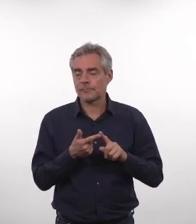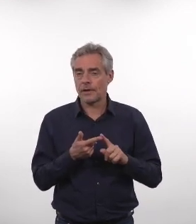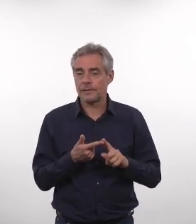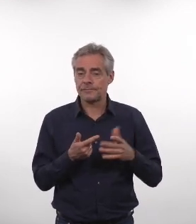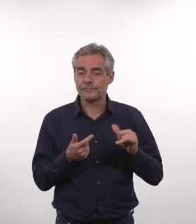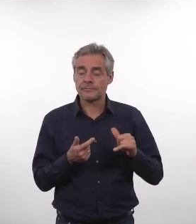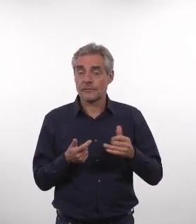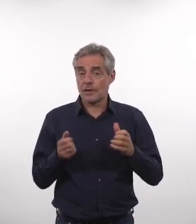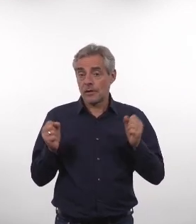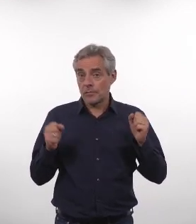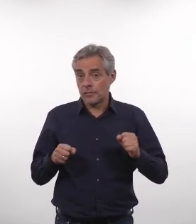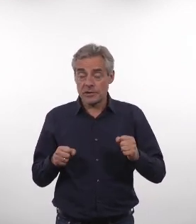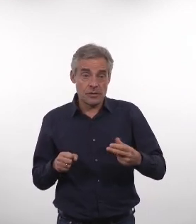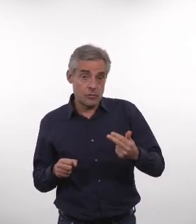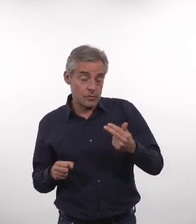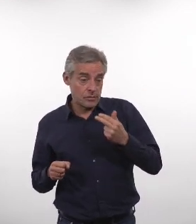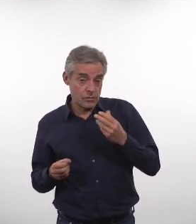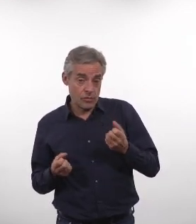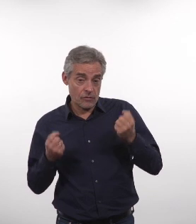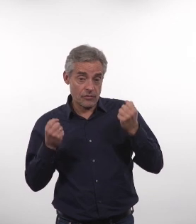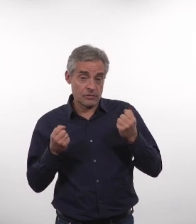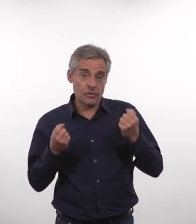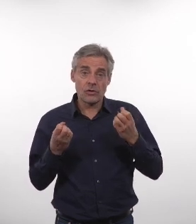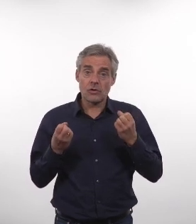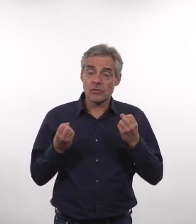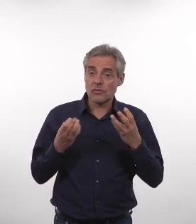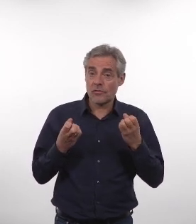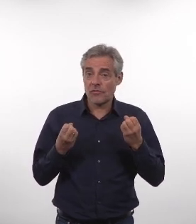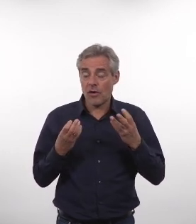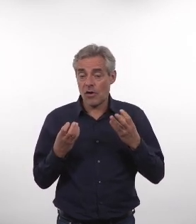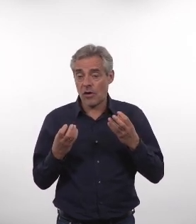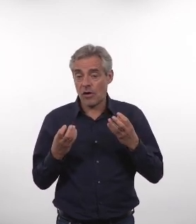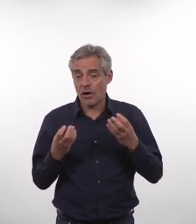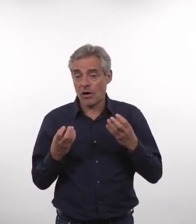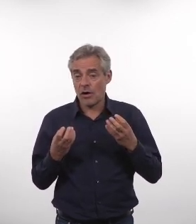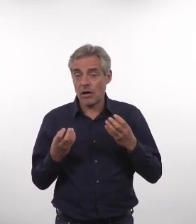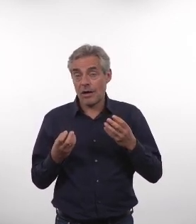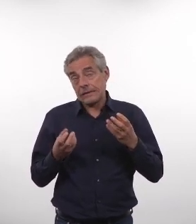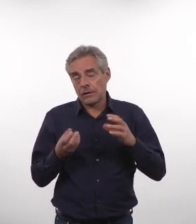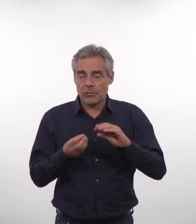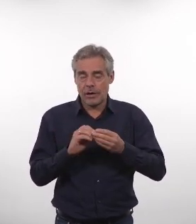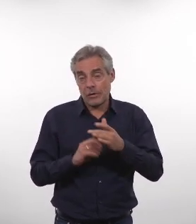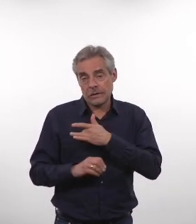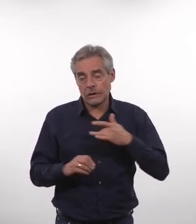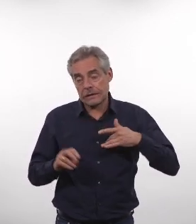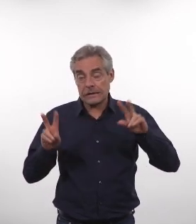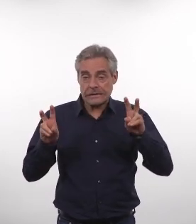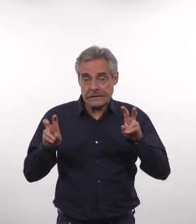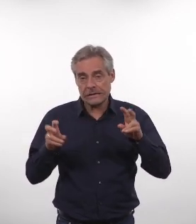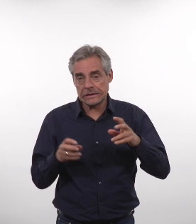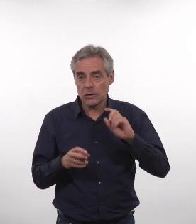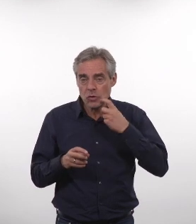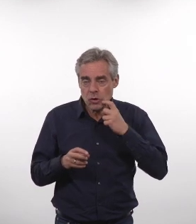c'est consommable et que c'est un renforçateur, bah souvent c'est des choses qui sont pas forcément bonnes pour la santé, entre guillemets.